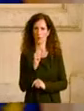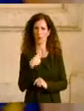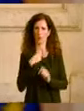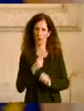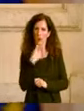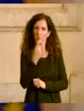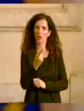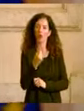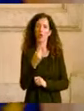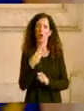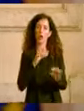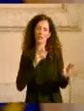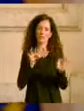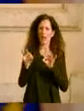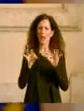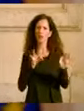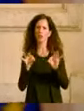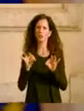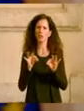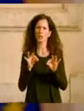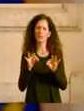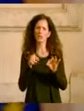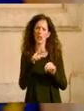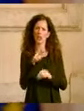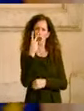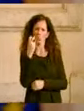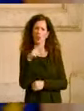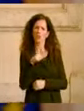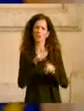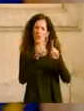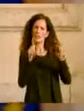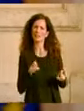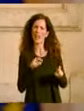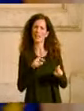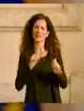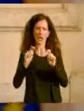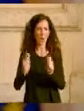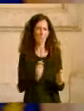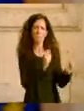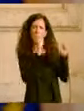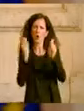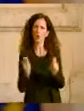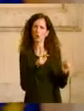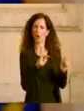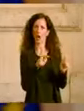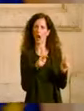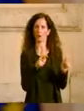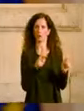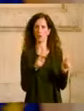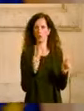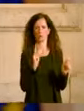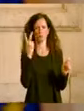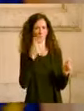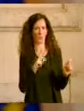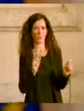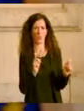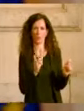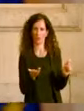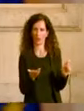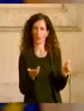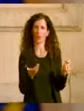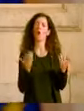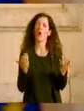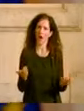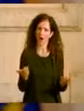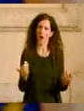riguarda i test e che lei ha citato il monitoraggio. Anzi, come sapete, il